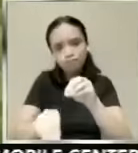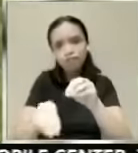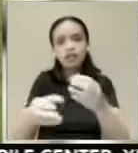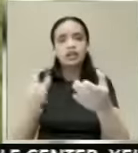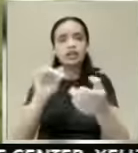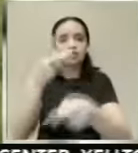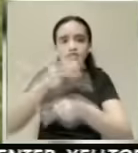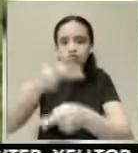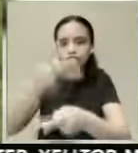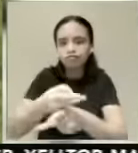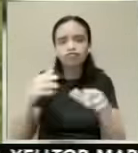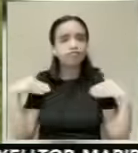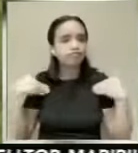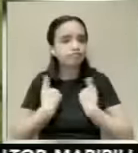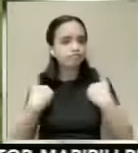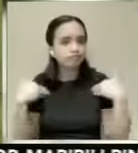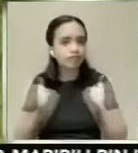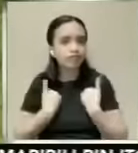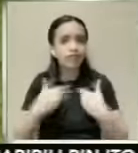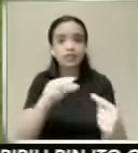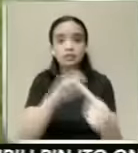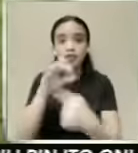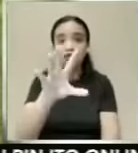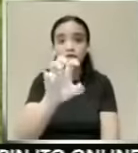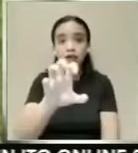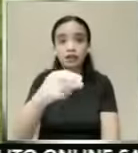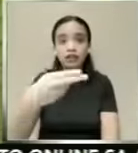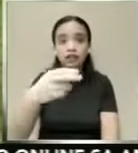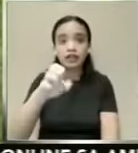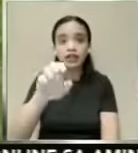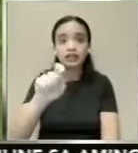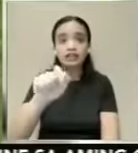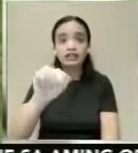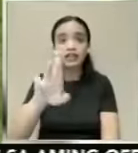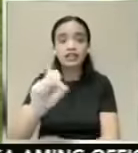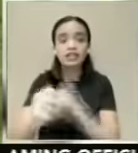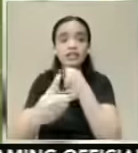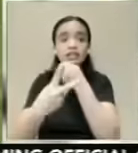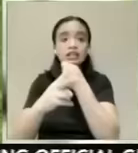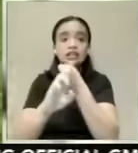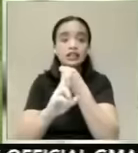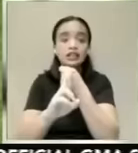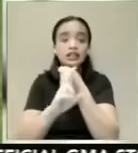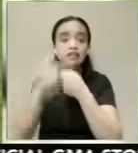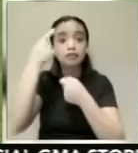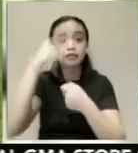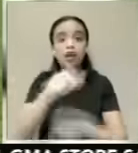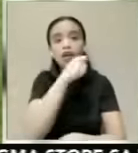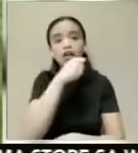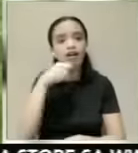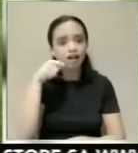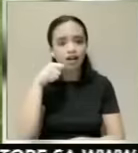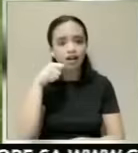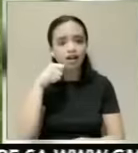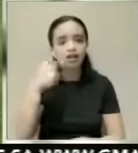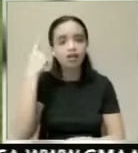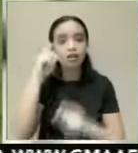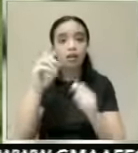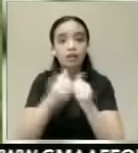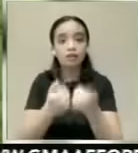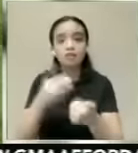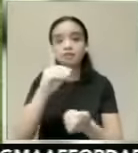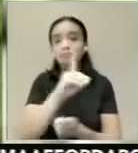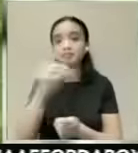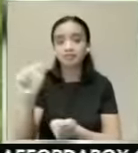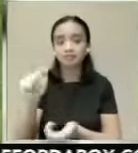hayop. Lalo't 500 ektarya nito ang ilalaan sa agriculture, livestock at aquaculture sa tulong ng Department of Agriculture